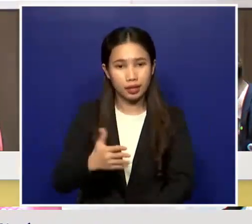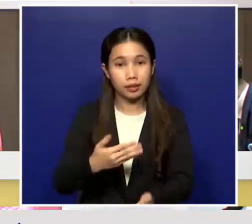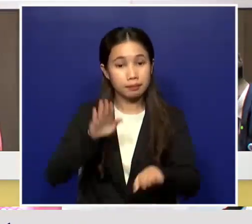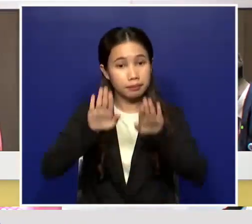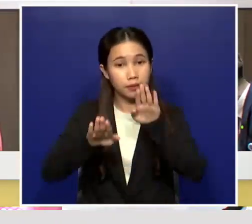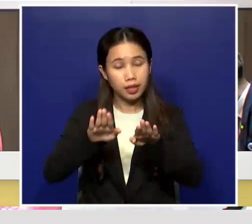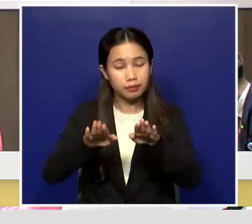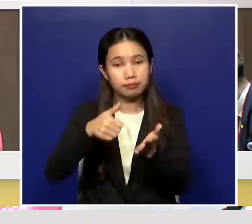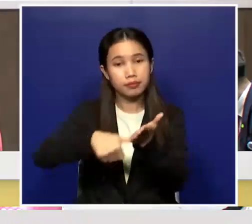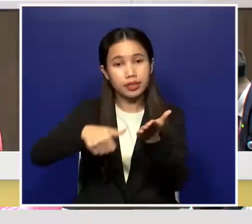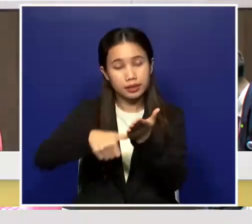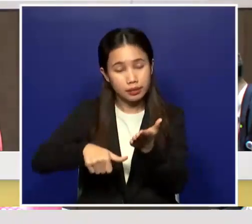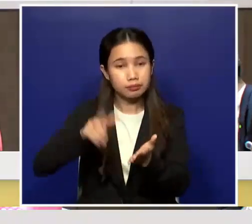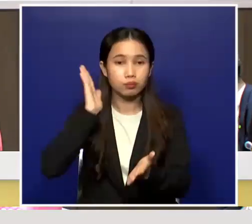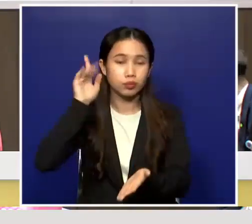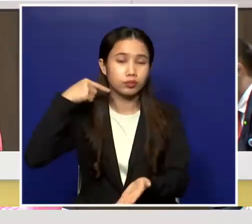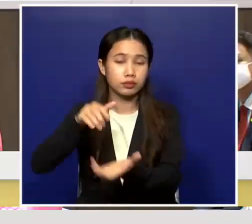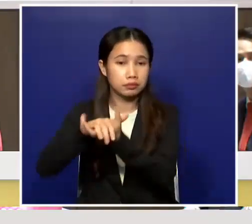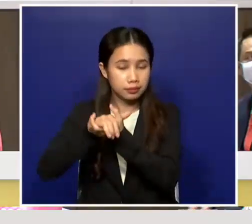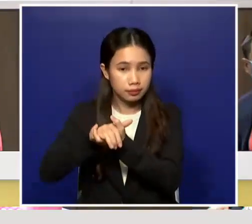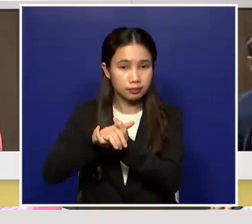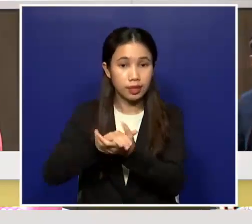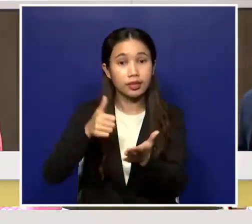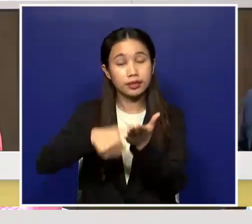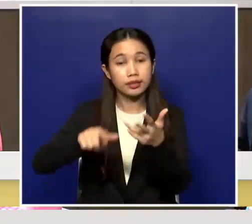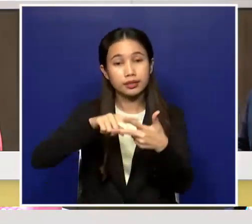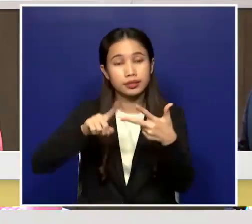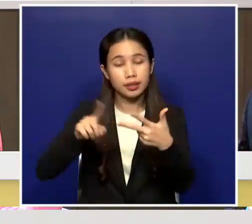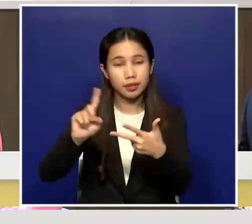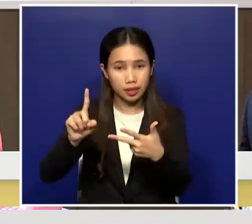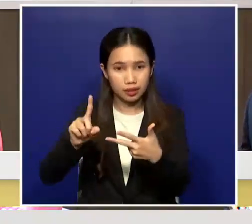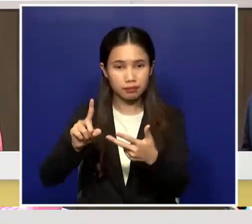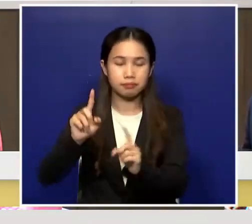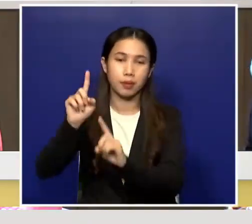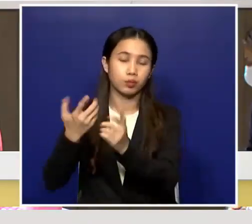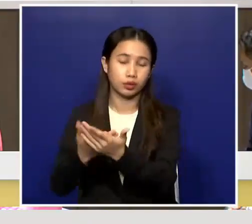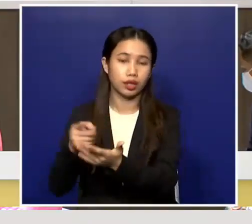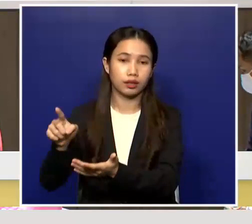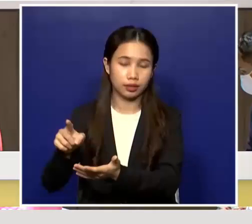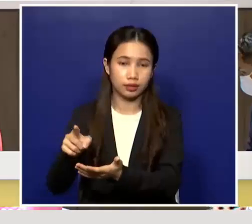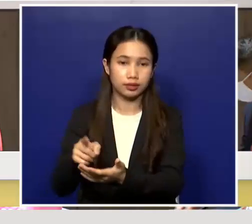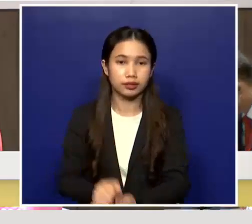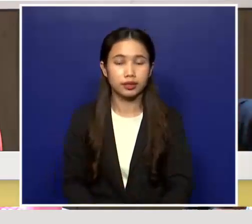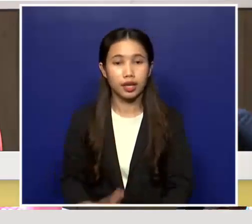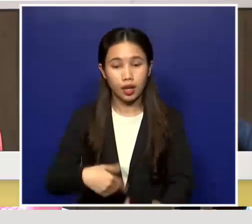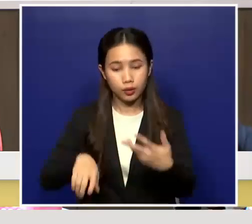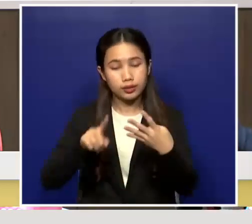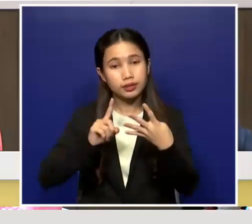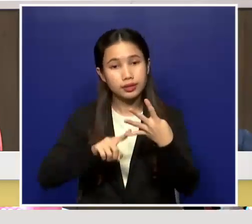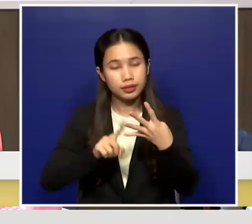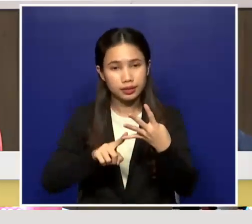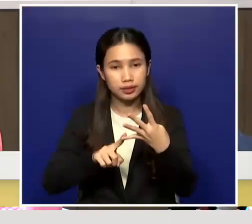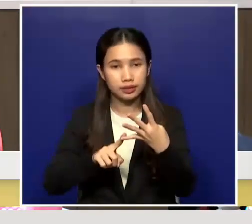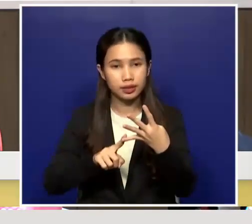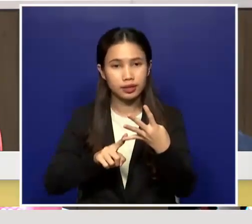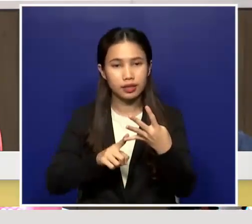คือใบเสร็จของคู่เทียบผัวเมียใบเสร็จที่3คือคู่เทียบหัวประมูลนะใบเสร็จที่4ก็คือคู่เทียบแอบ